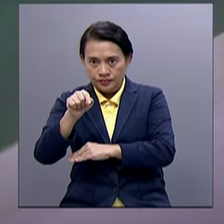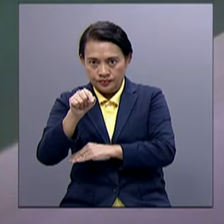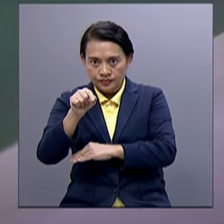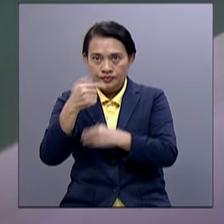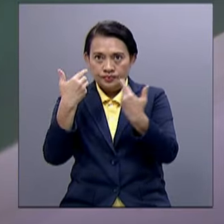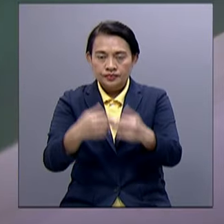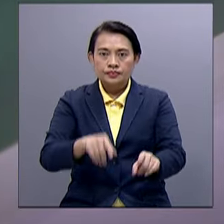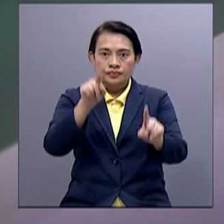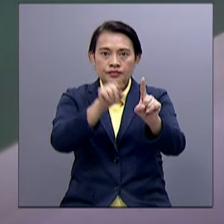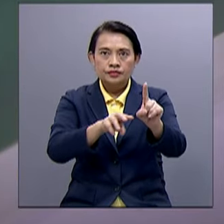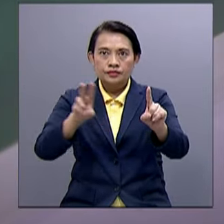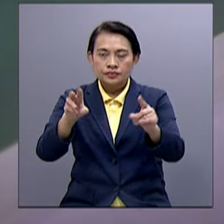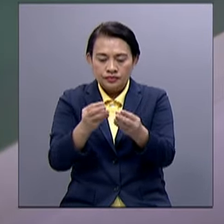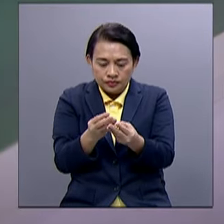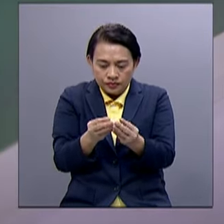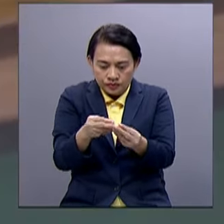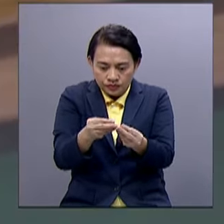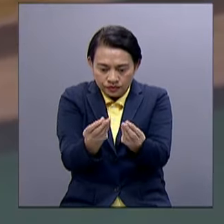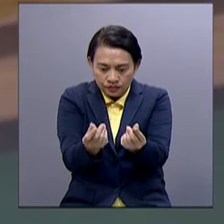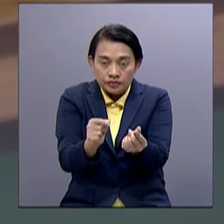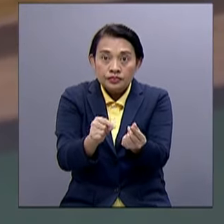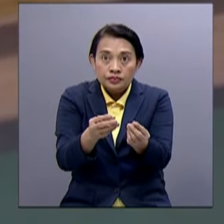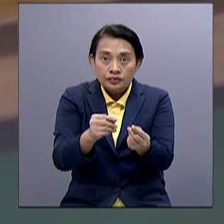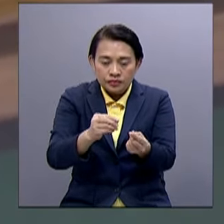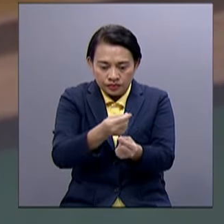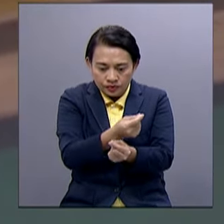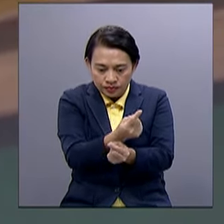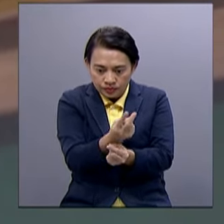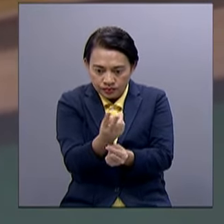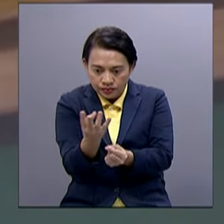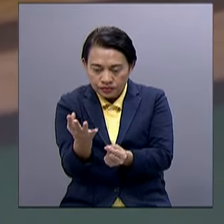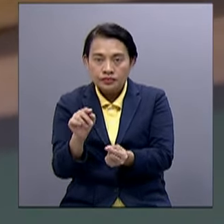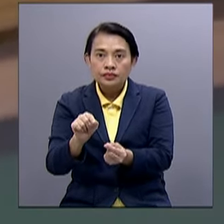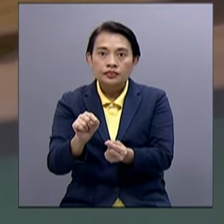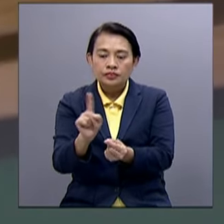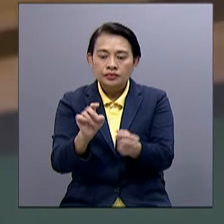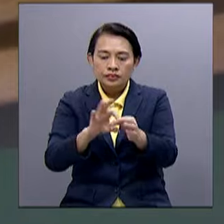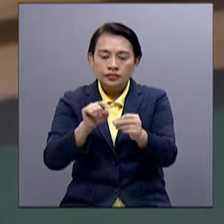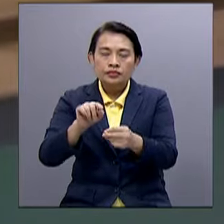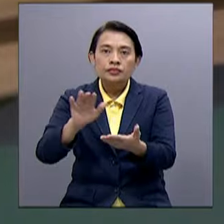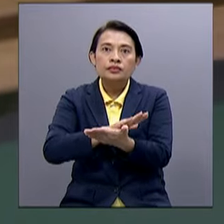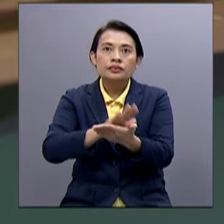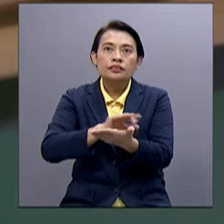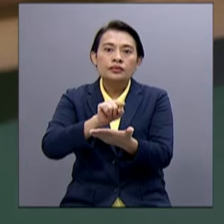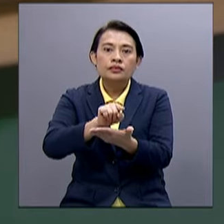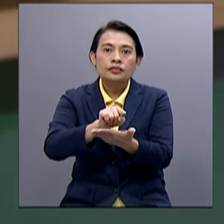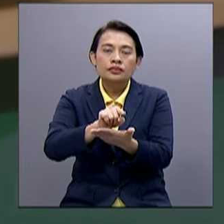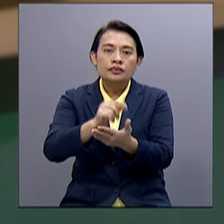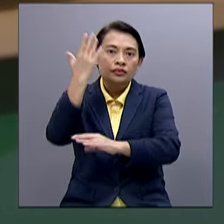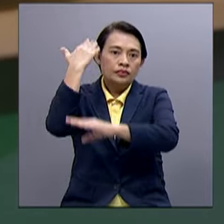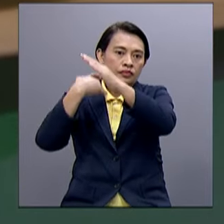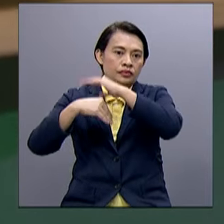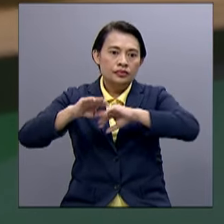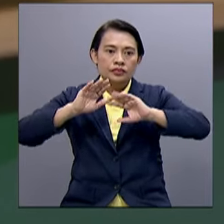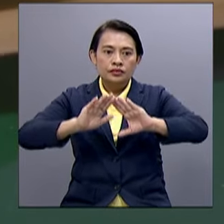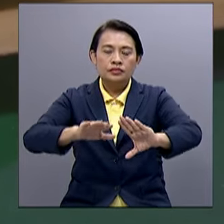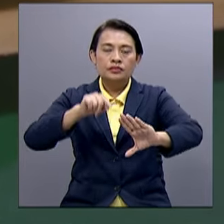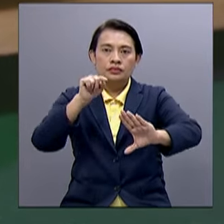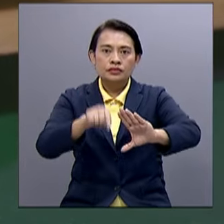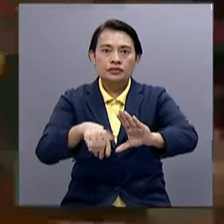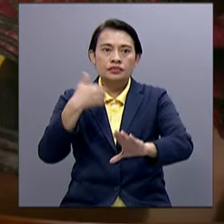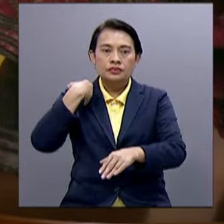6ภูมาจัดแสดงค่ะเห็นถึงความสมบูรณ์ของเอกสารโบราณที่เก็บรักษาอยู่ณหอสมุดแห่งชาติจากที่มีเก็บ